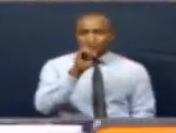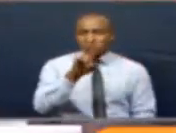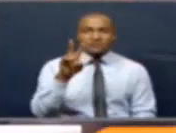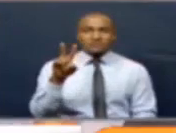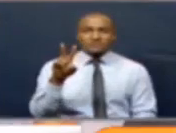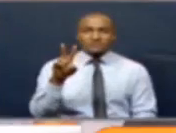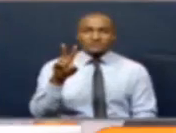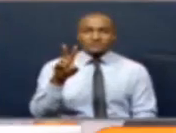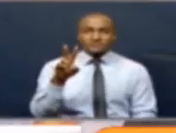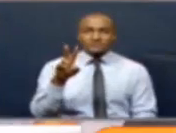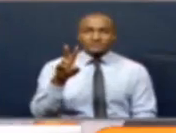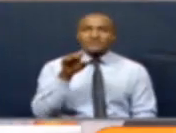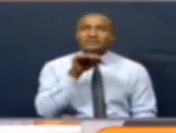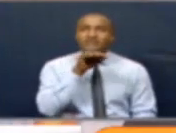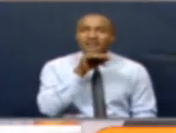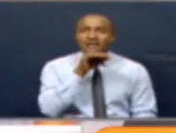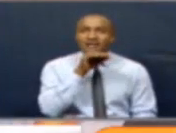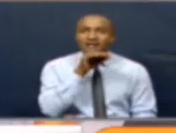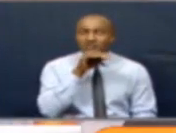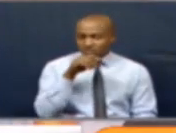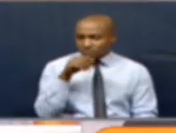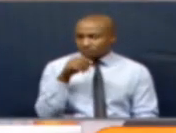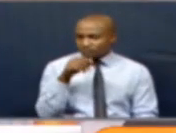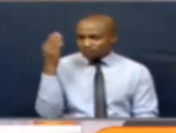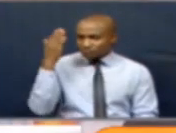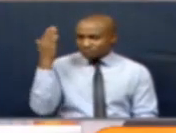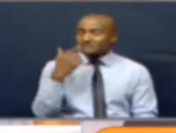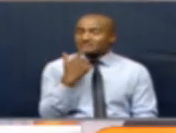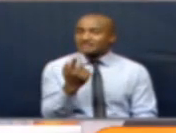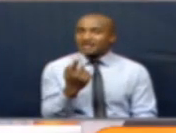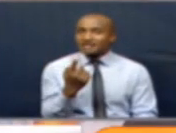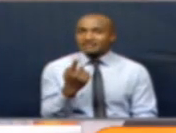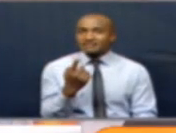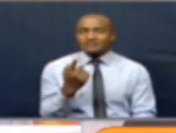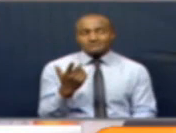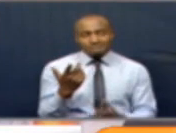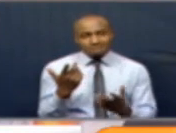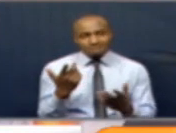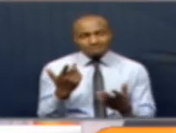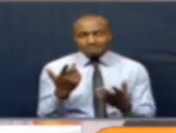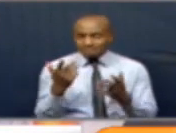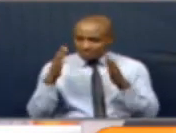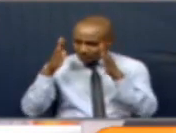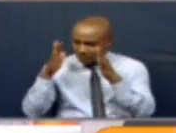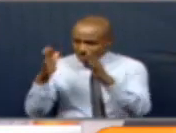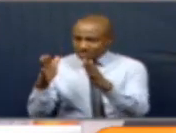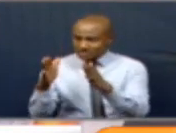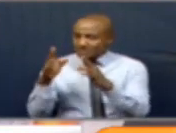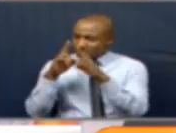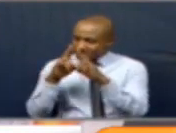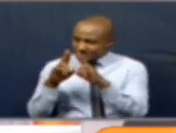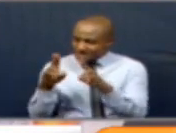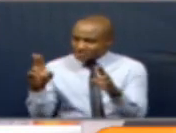ujao. Odinga aidha katika taarifa hiyo amesema kuwa juhudi zake za sasa zimeelekezwa katika kuleta amani na uwiano